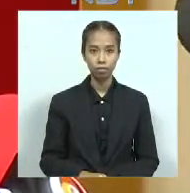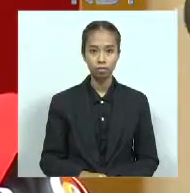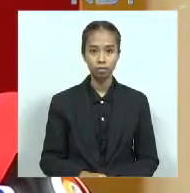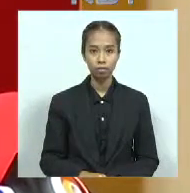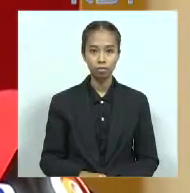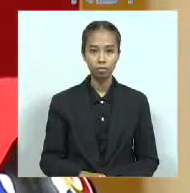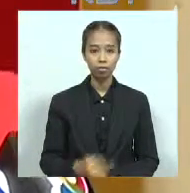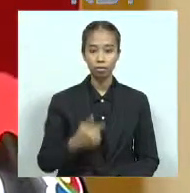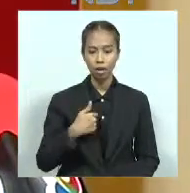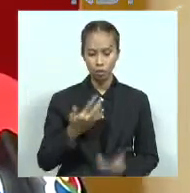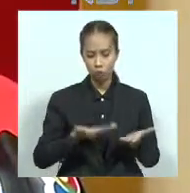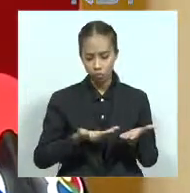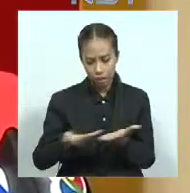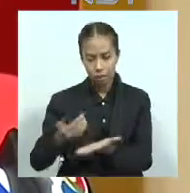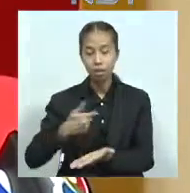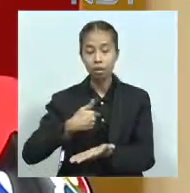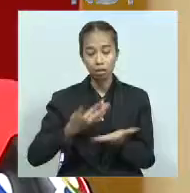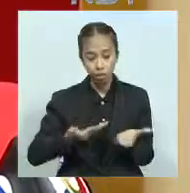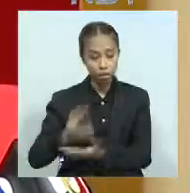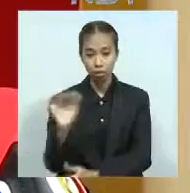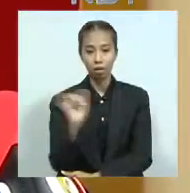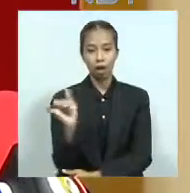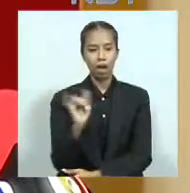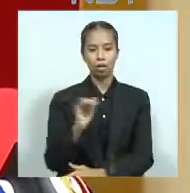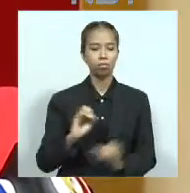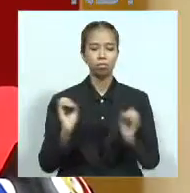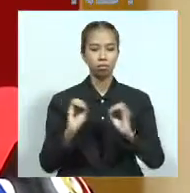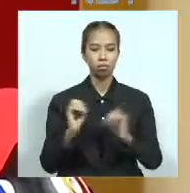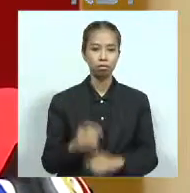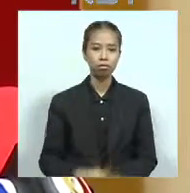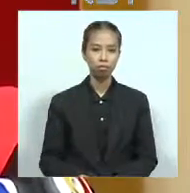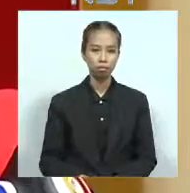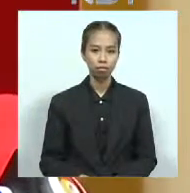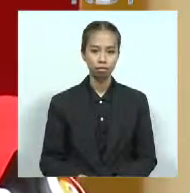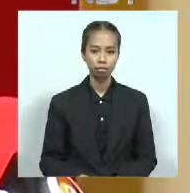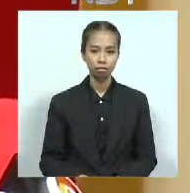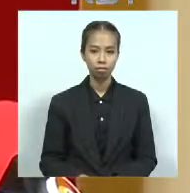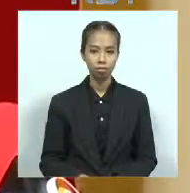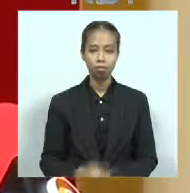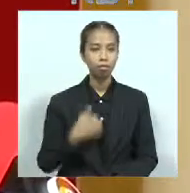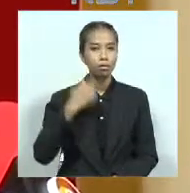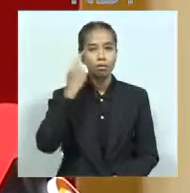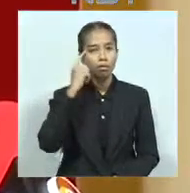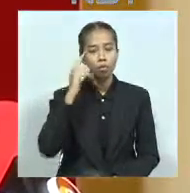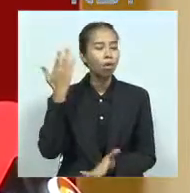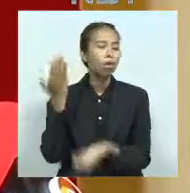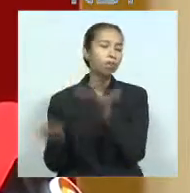ก็ยังไม่เชิญนะไม่พร้อมอ่ะก็ไม่รู้แล้ว